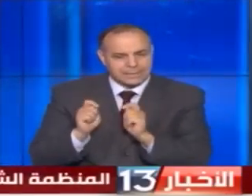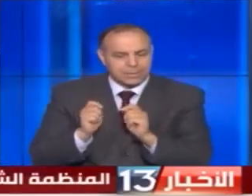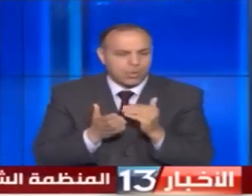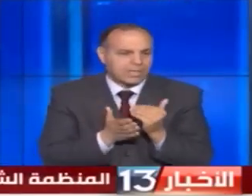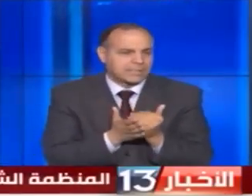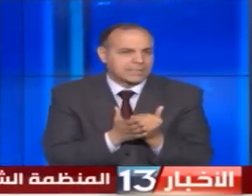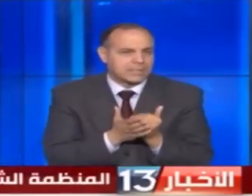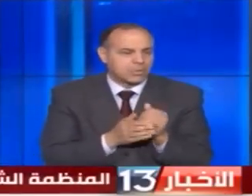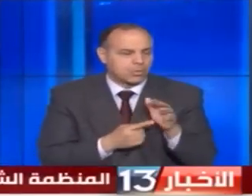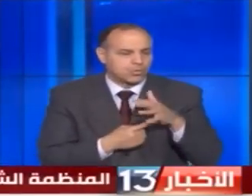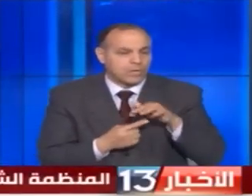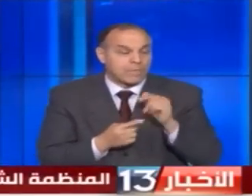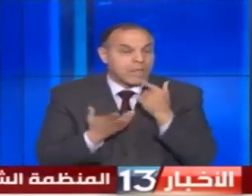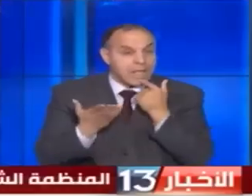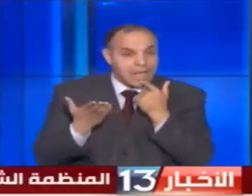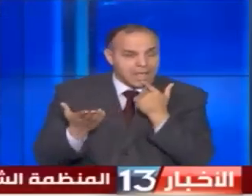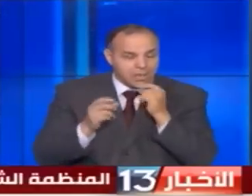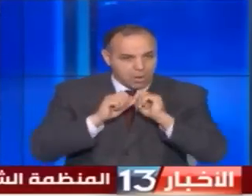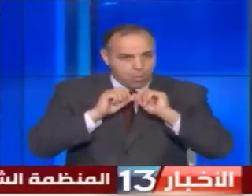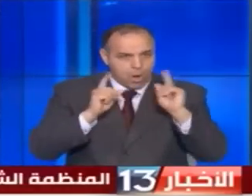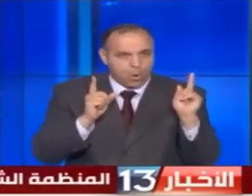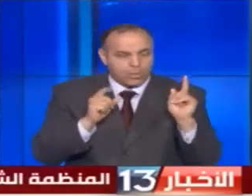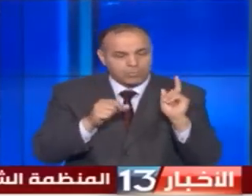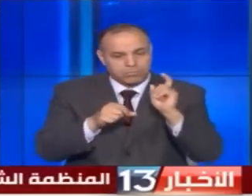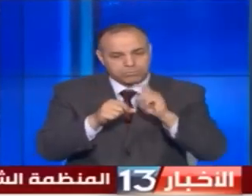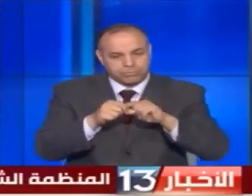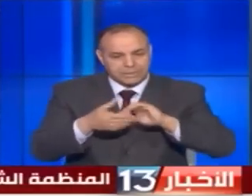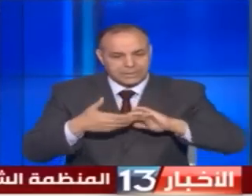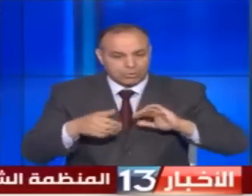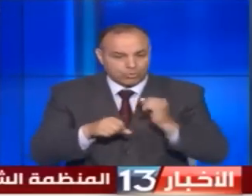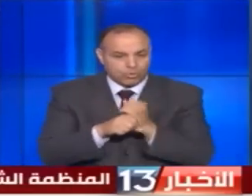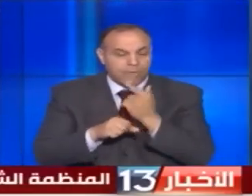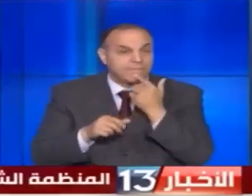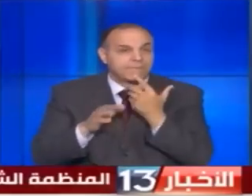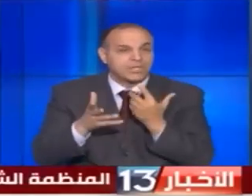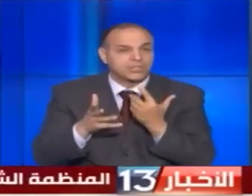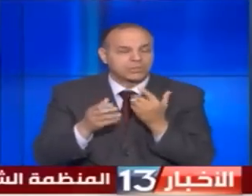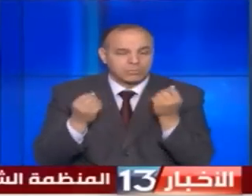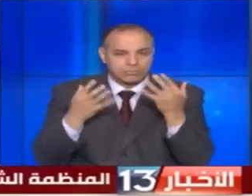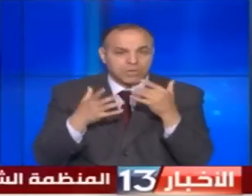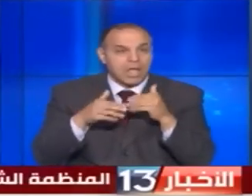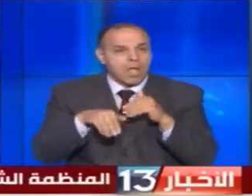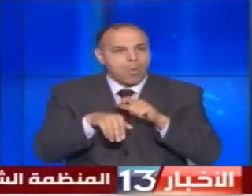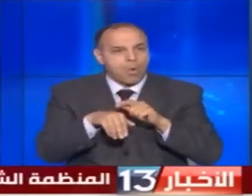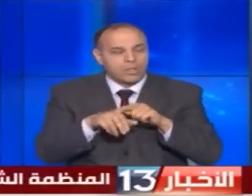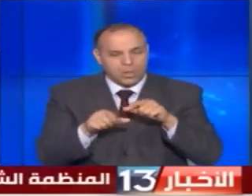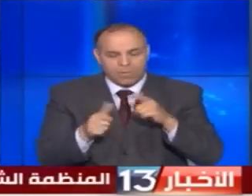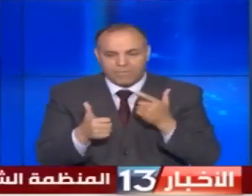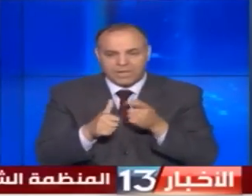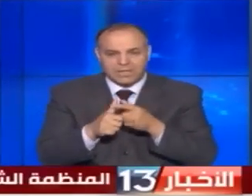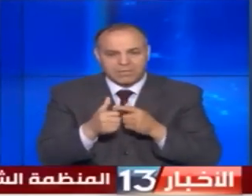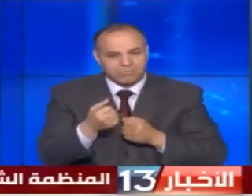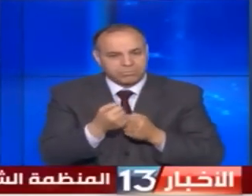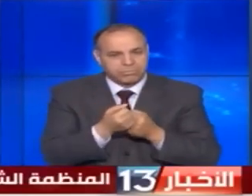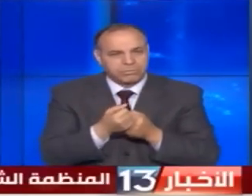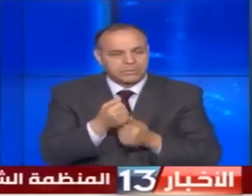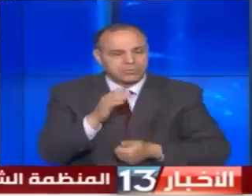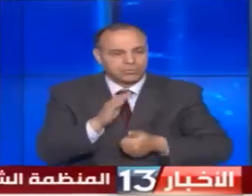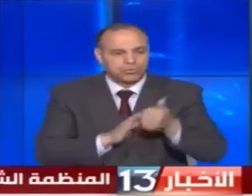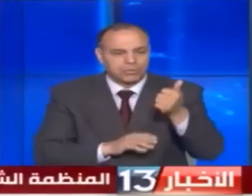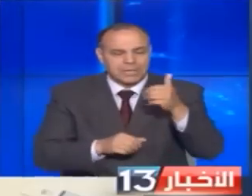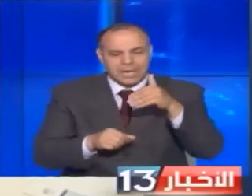واجتماعيا واوضح ان مساهمه المنظمه الشغيله تتجه في مرحله اولى نحو الدفع لانجاح